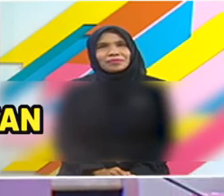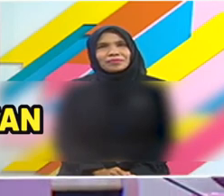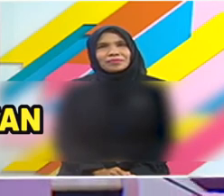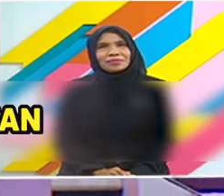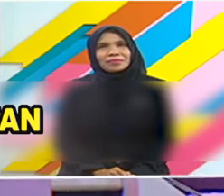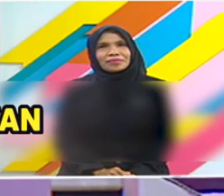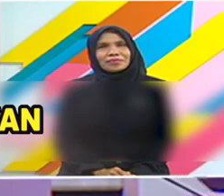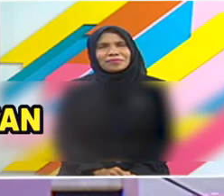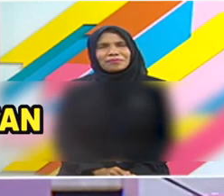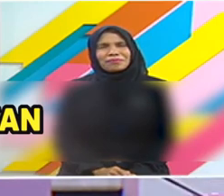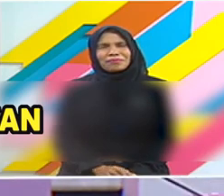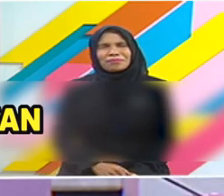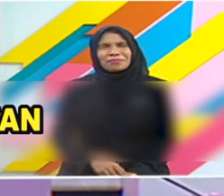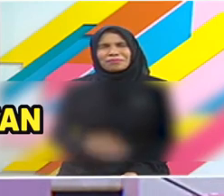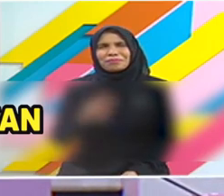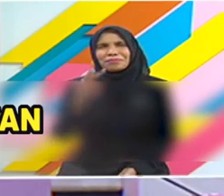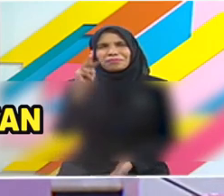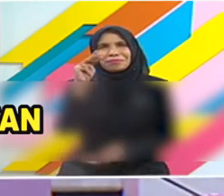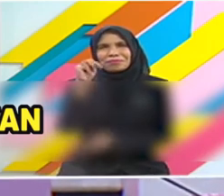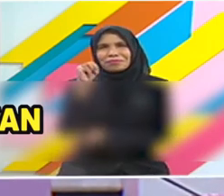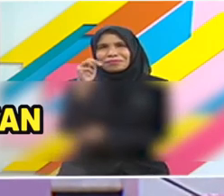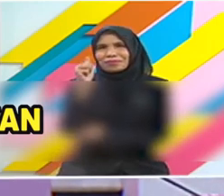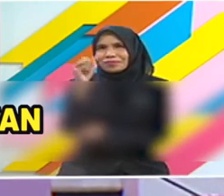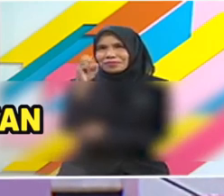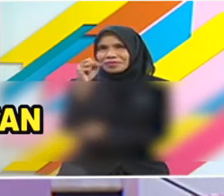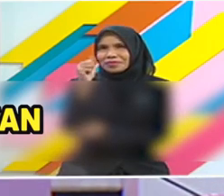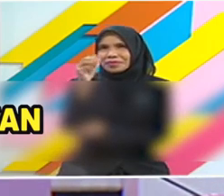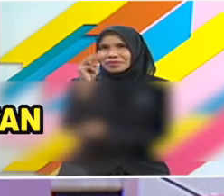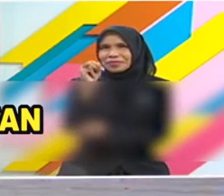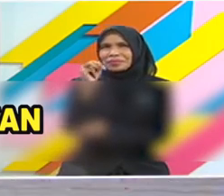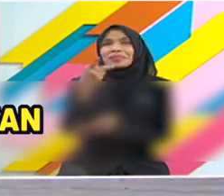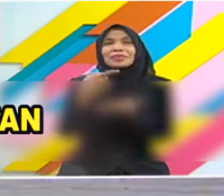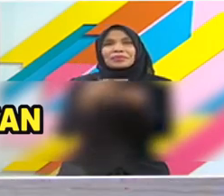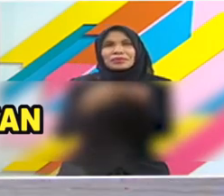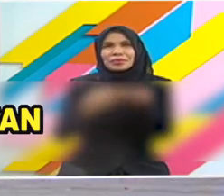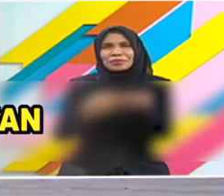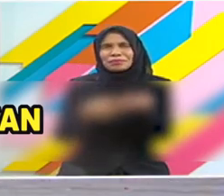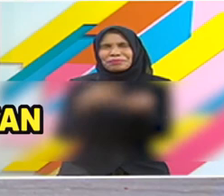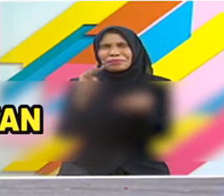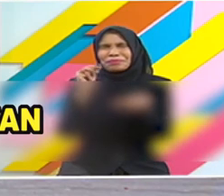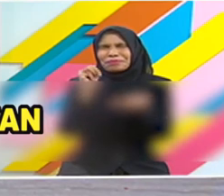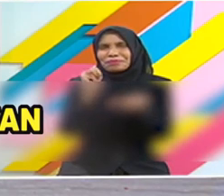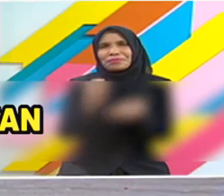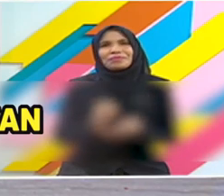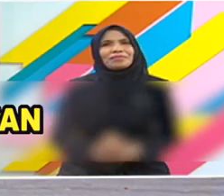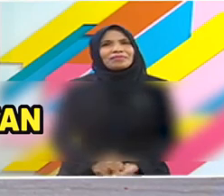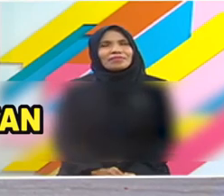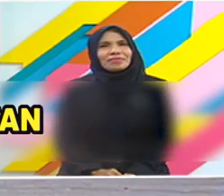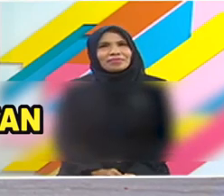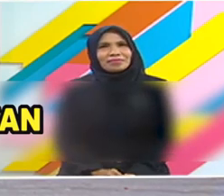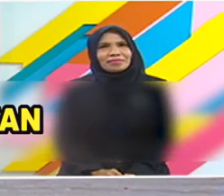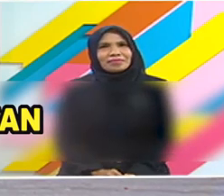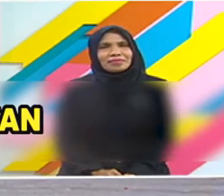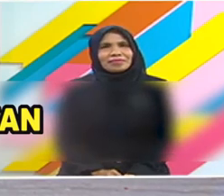Masam. Rasanya masam. Ya, sangat cikgu masam. Ya, agaknya apa tu? Macam lemon